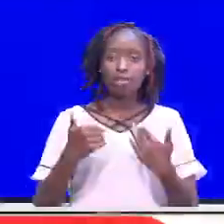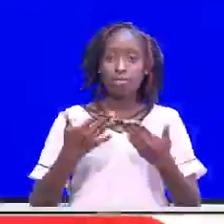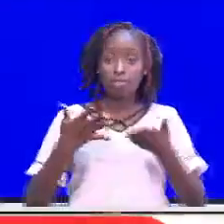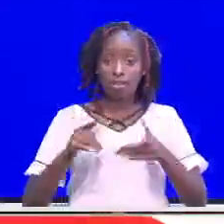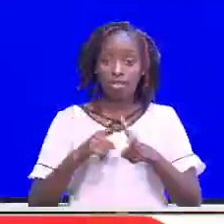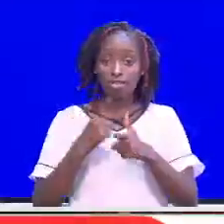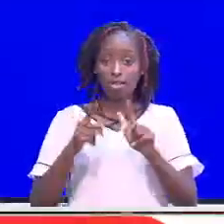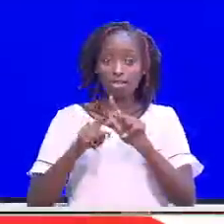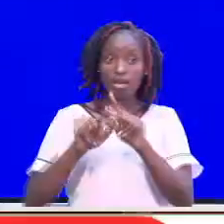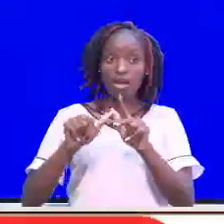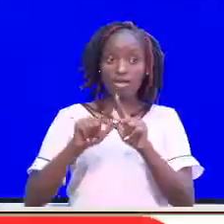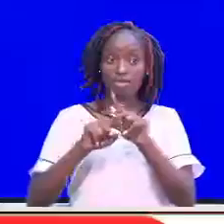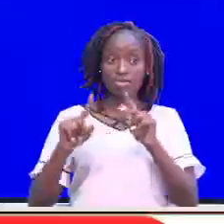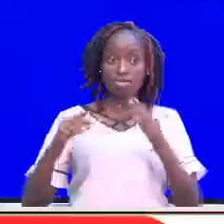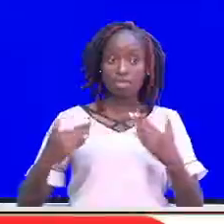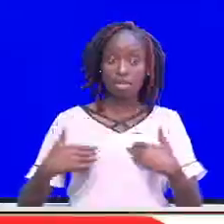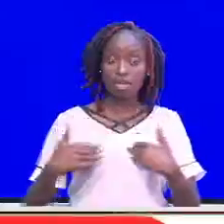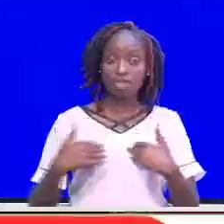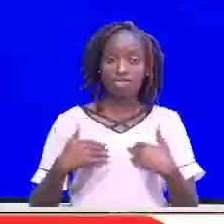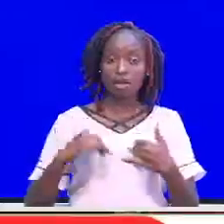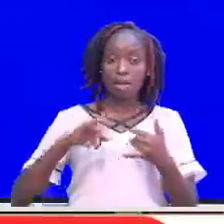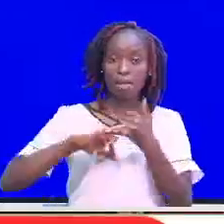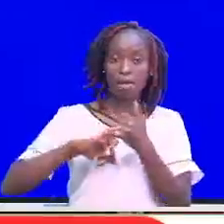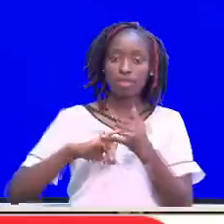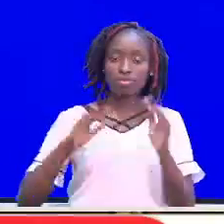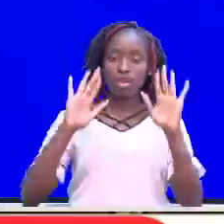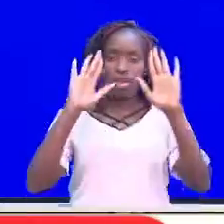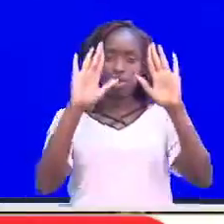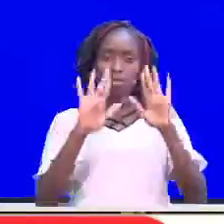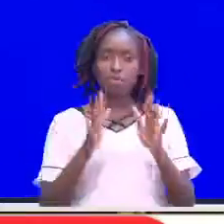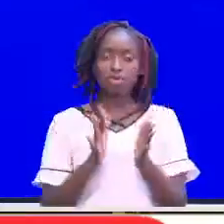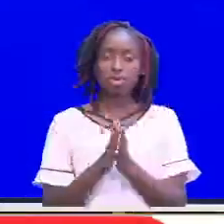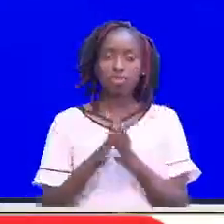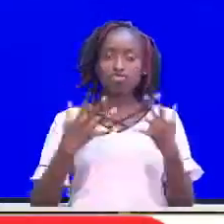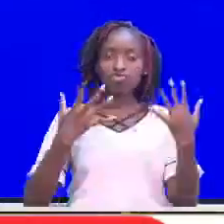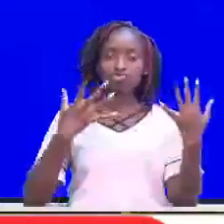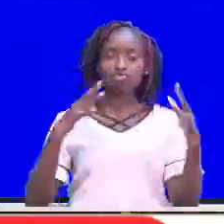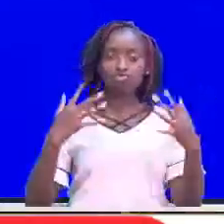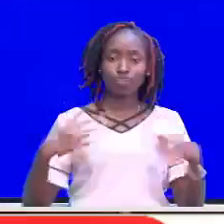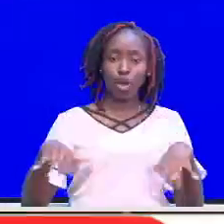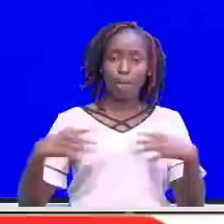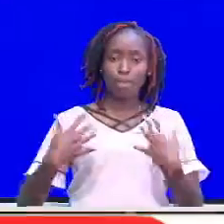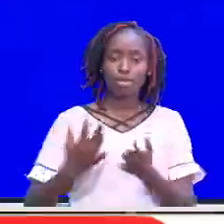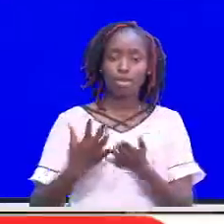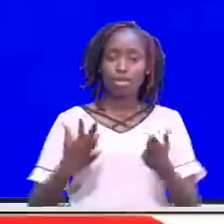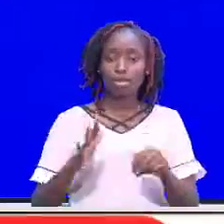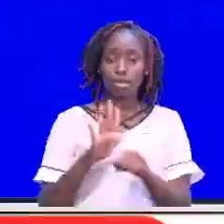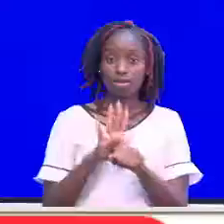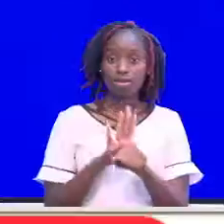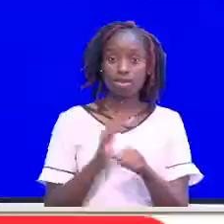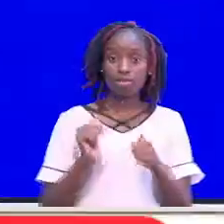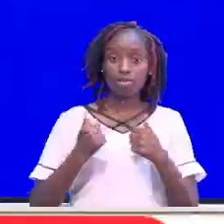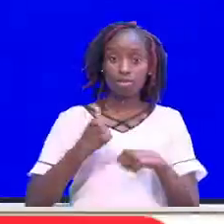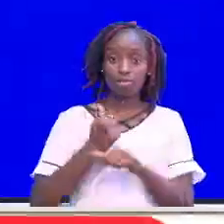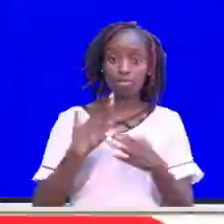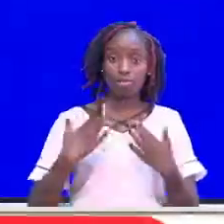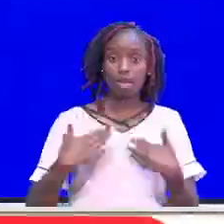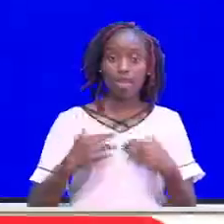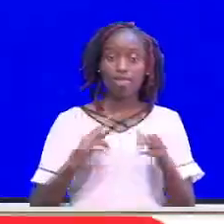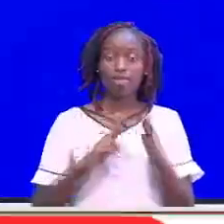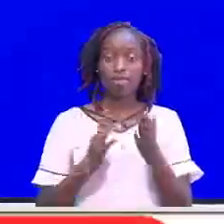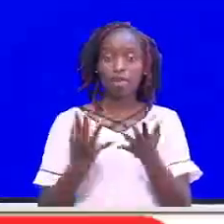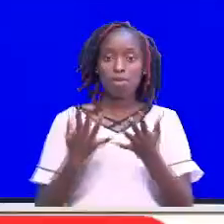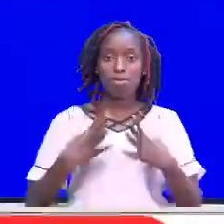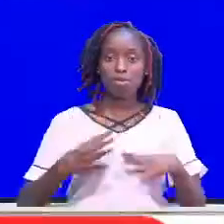Ndoa ilikuwa sherehe muhimu na ndefu kwa jamii ya Tharaka. Kijana anayetaka kuwa alitakiwa kuwajulisha wazazi kuhusu wazo